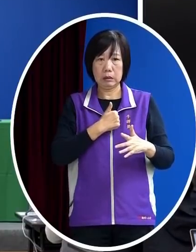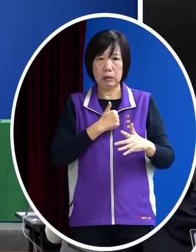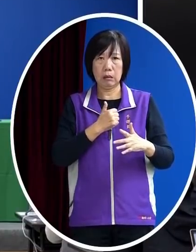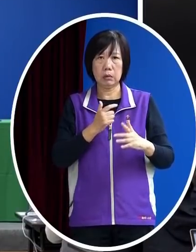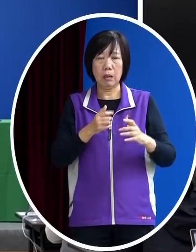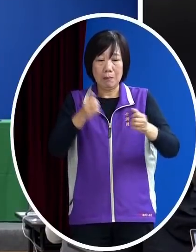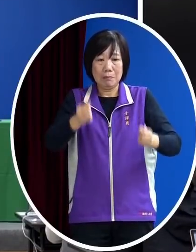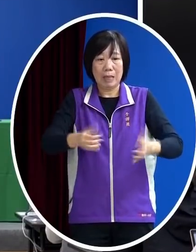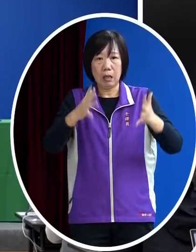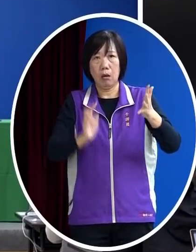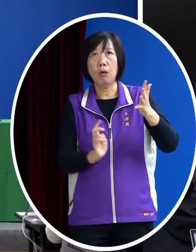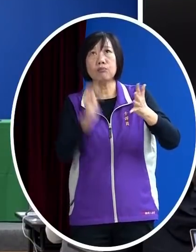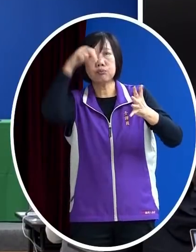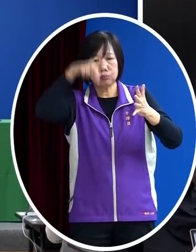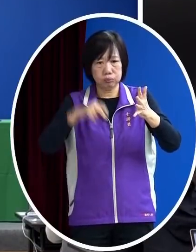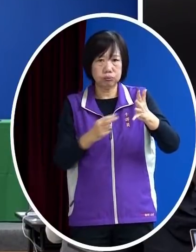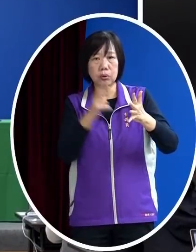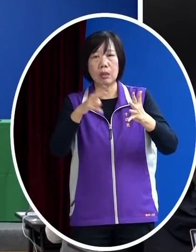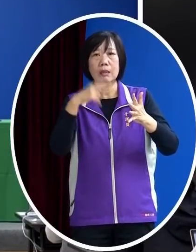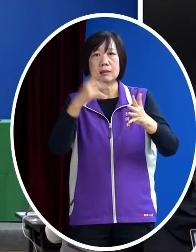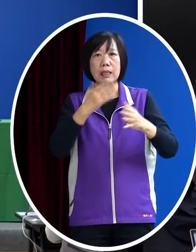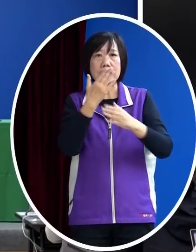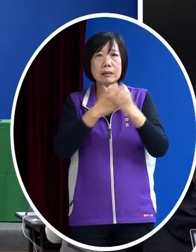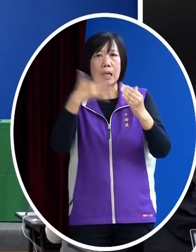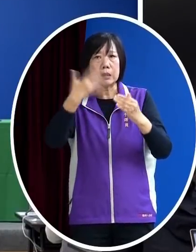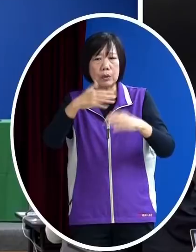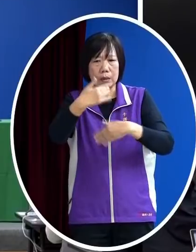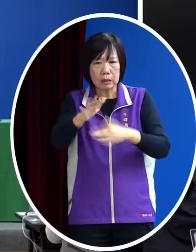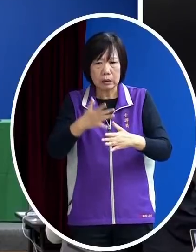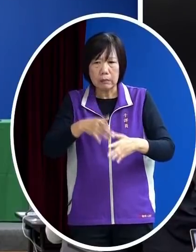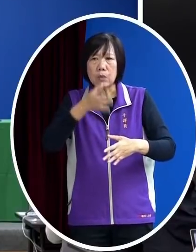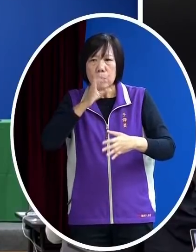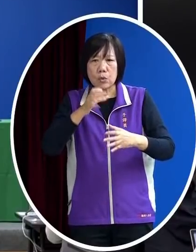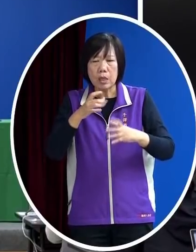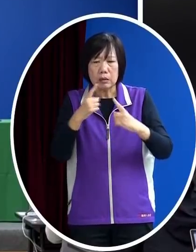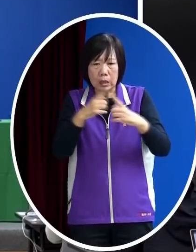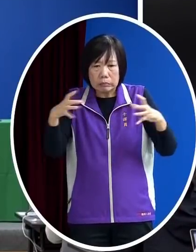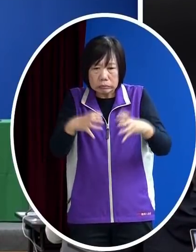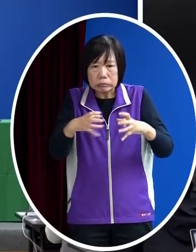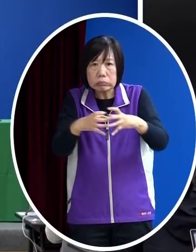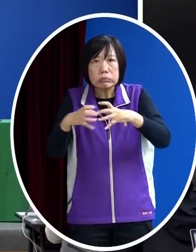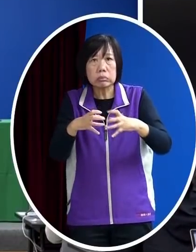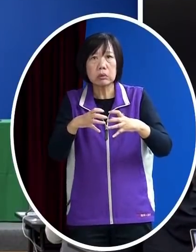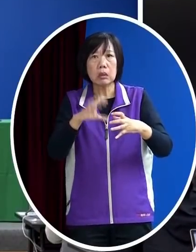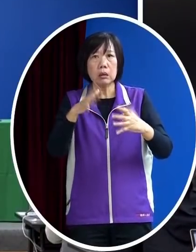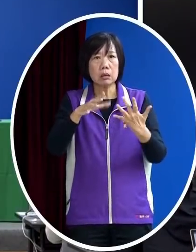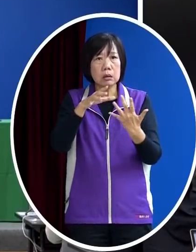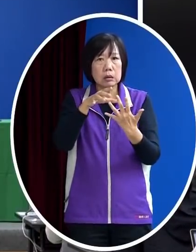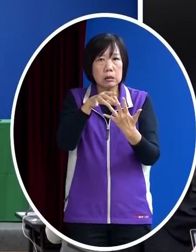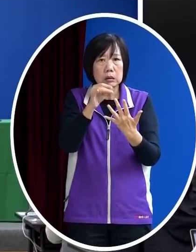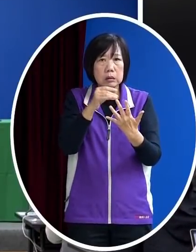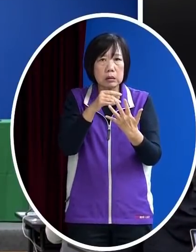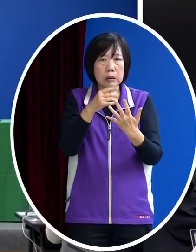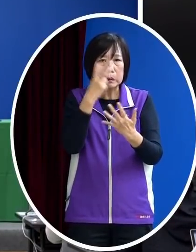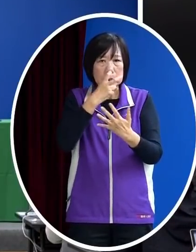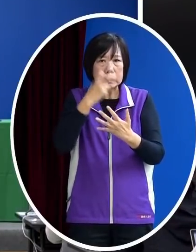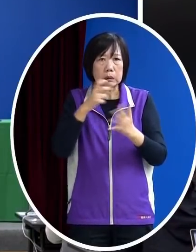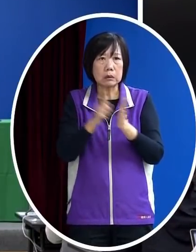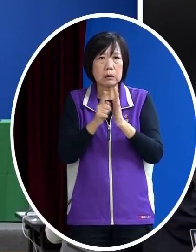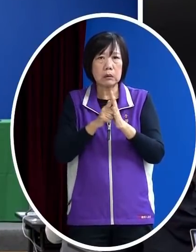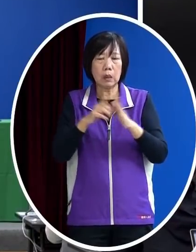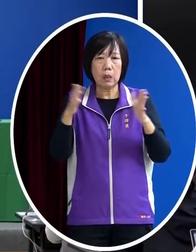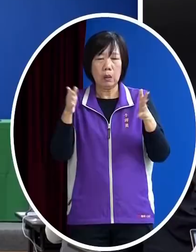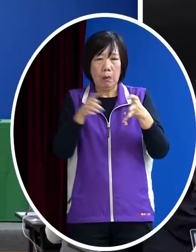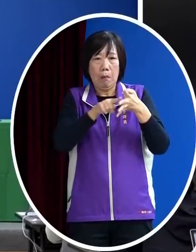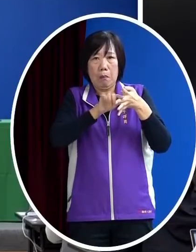层，然后也会待在茶水间超过半个小时，那可能是有一群人。那可是好像在裁检的部分，只有裁检同楼层的。那目前的